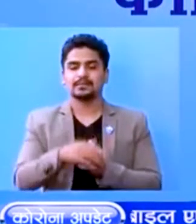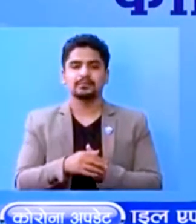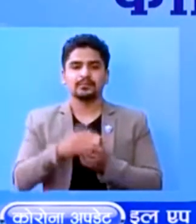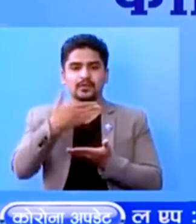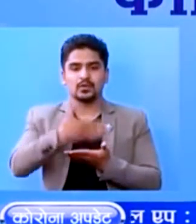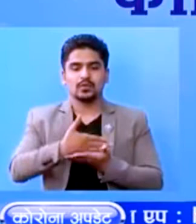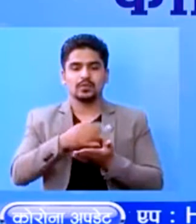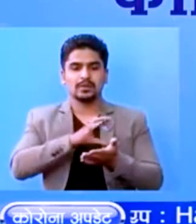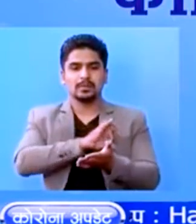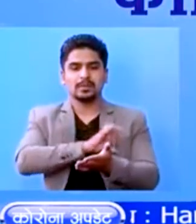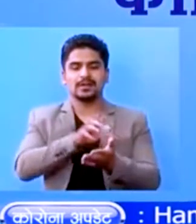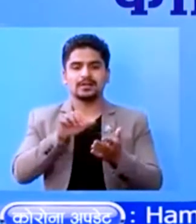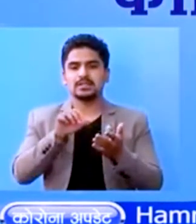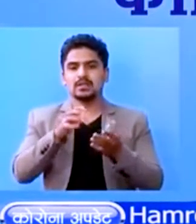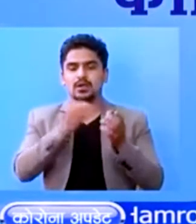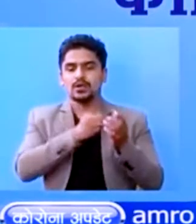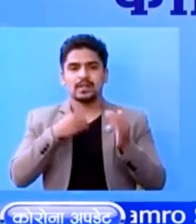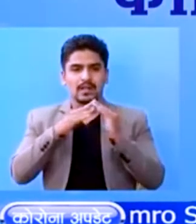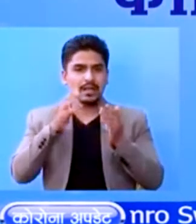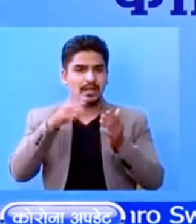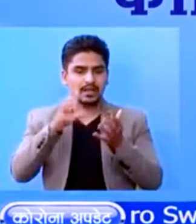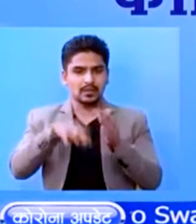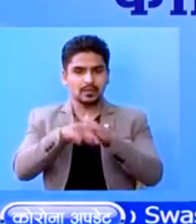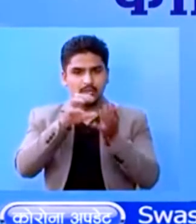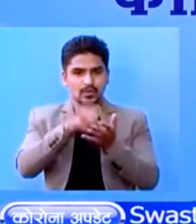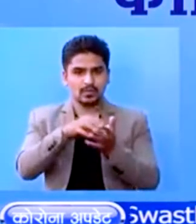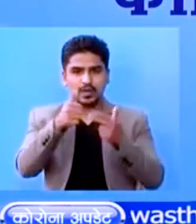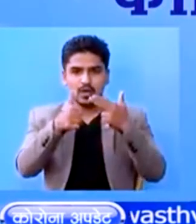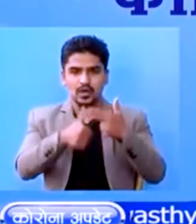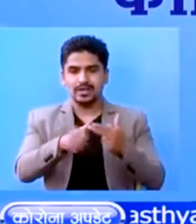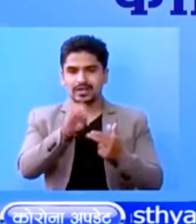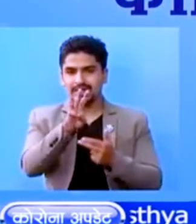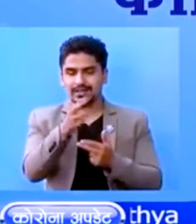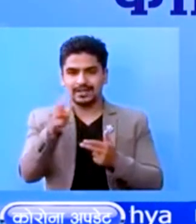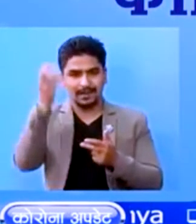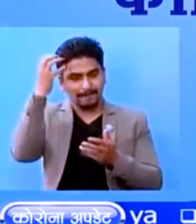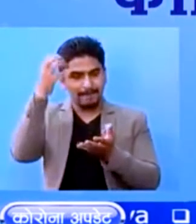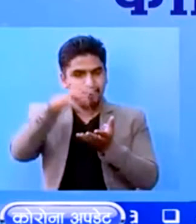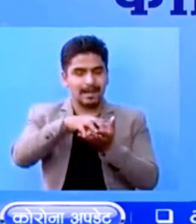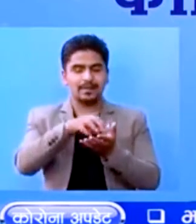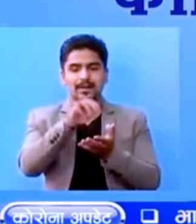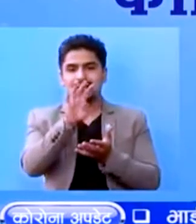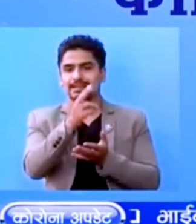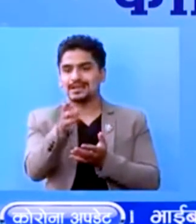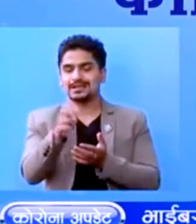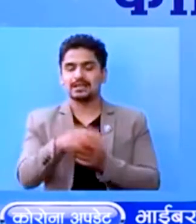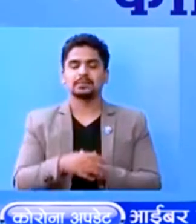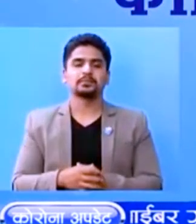लुम्बिनी प्रादेशिक अस्पताल बुटवलमा अर्घाखाँचीका तीनजना र पाल्पाका चारजना